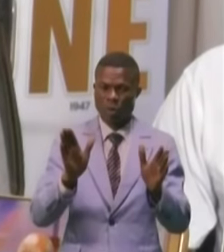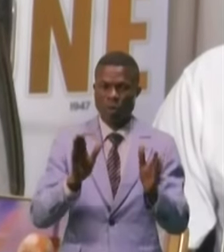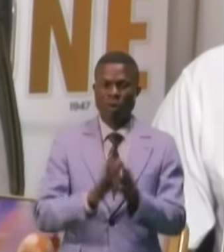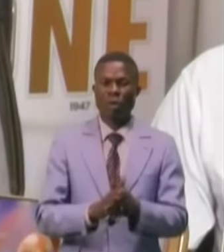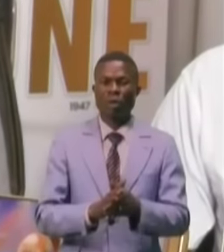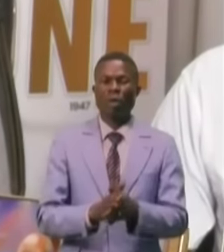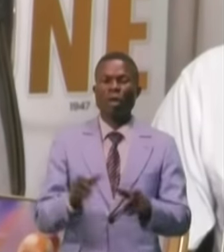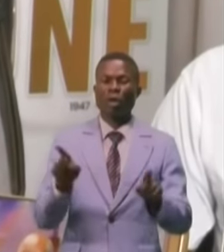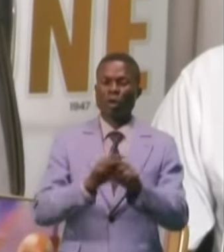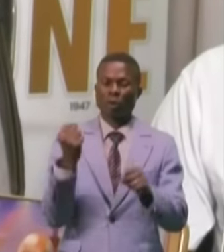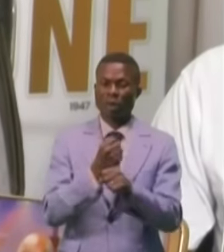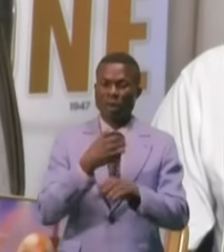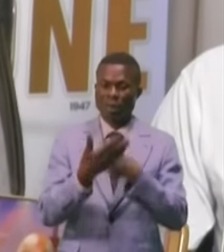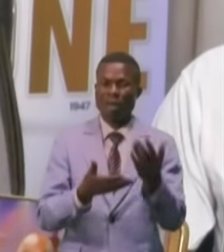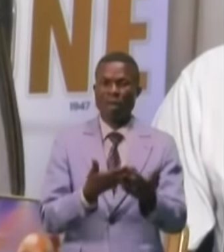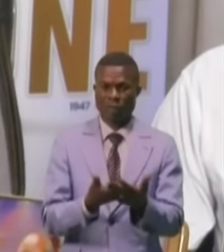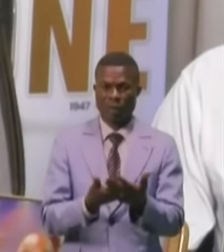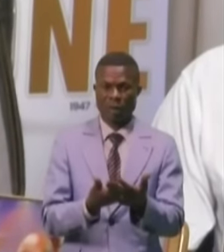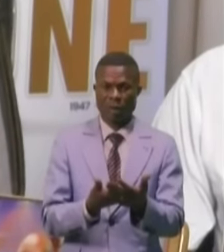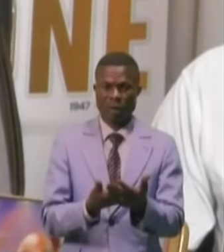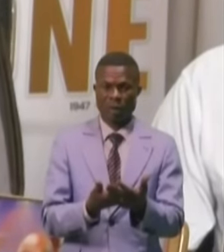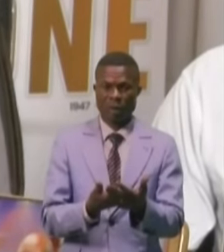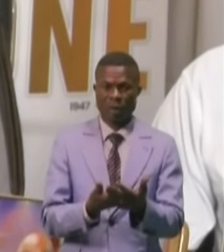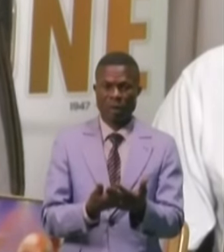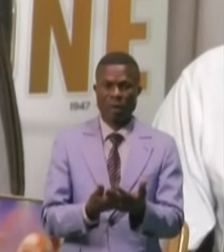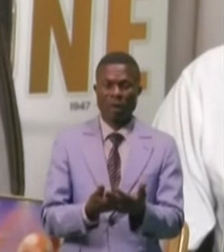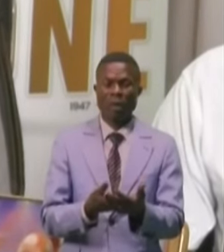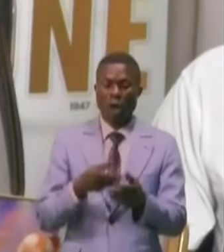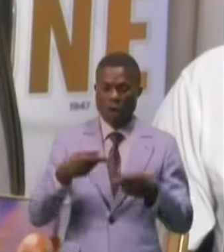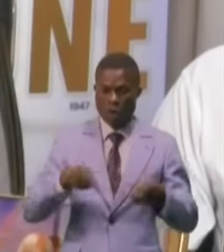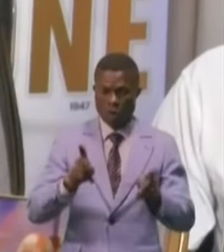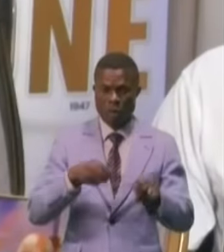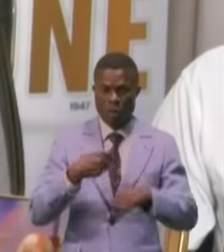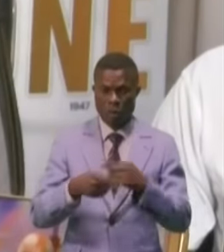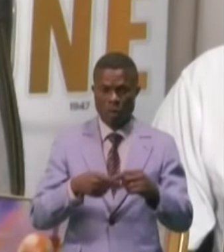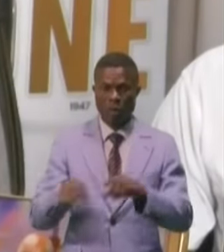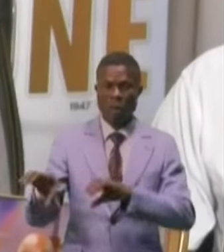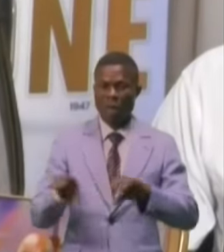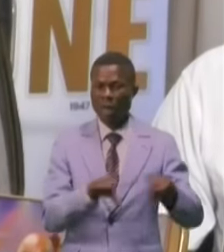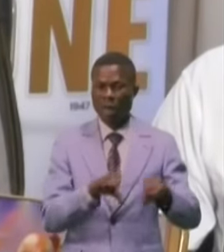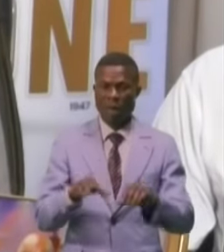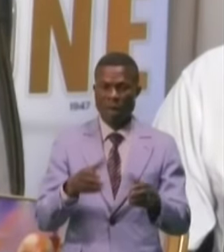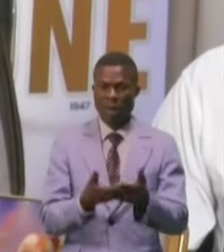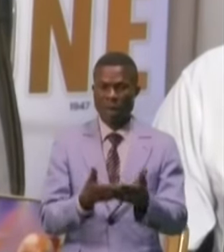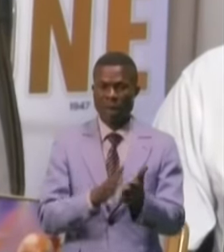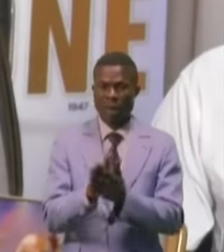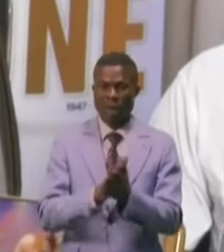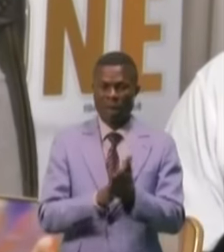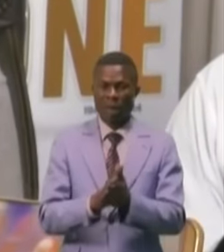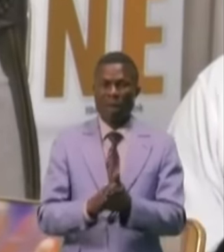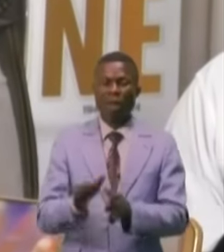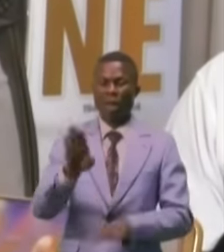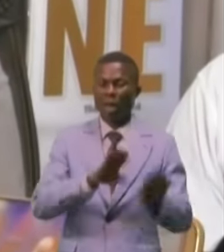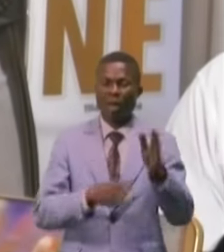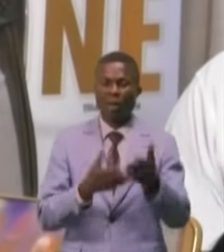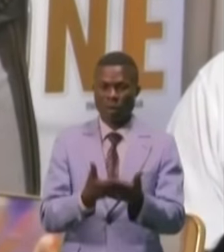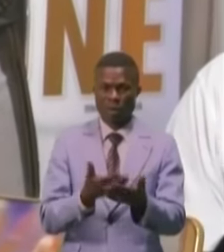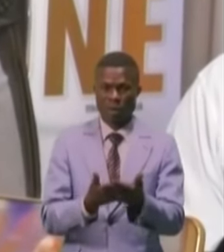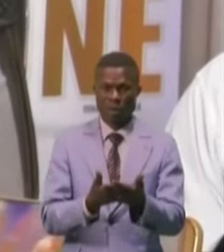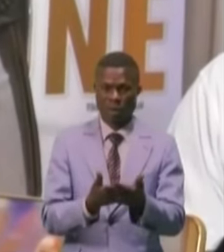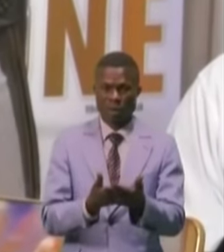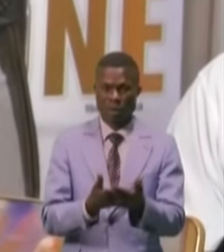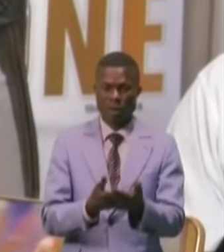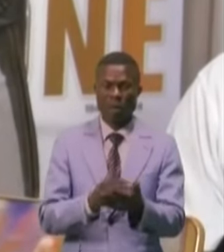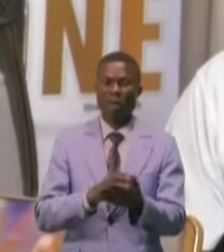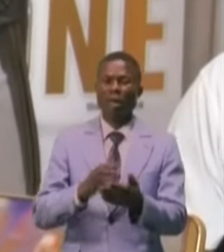du travail qu'il a accompli. Nous lançons ce jour les activités liées à ses obsèques. Un livre de